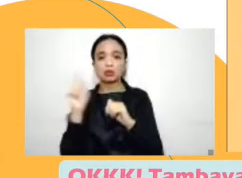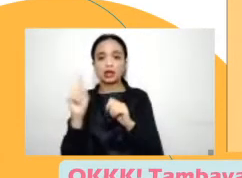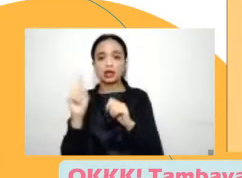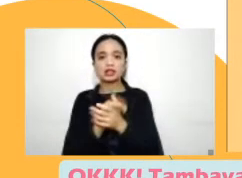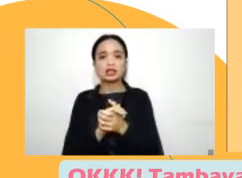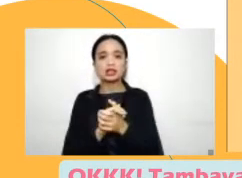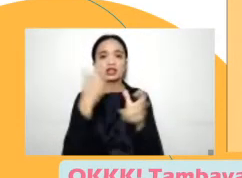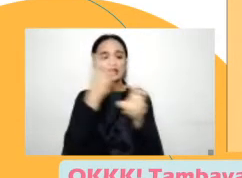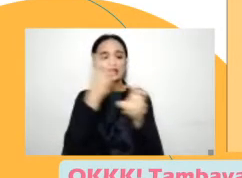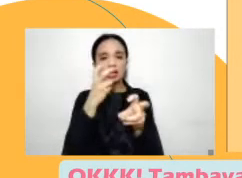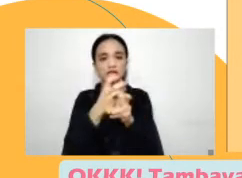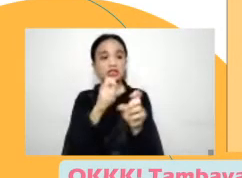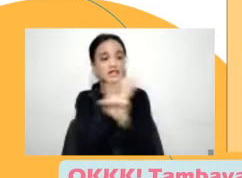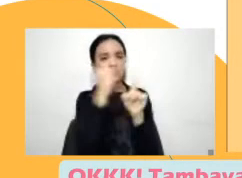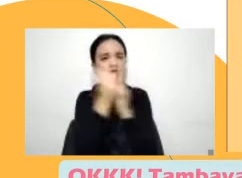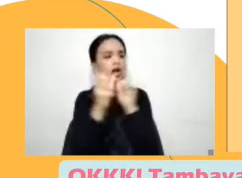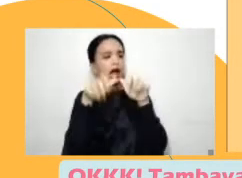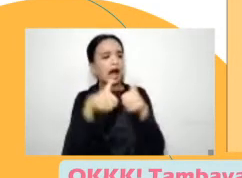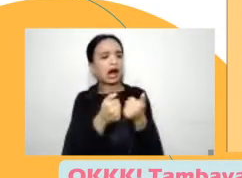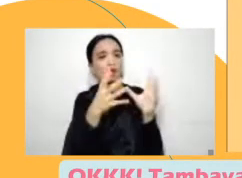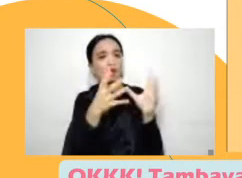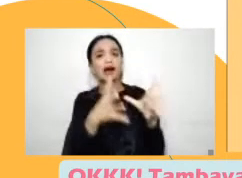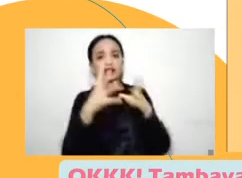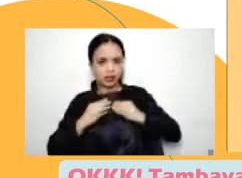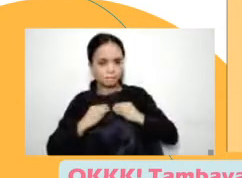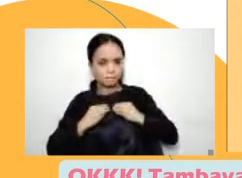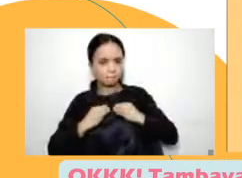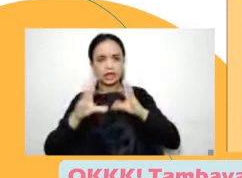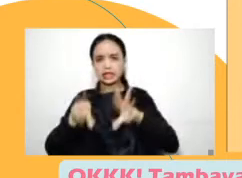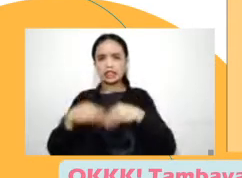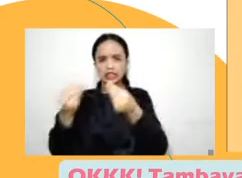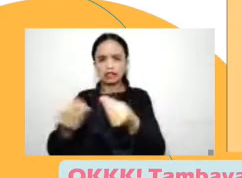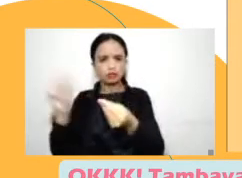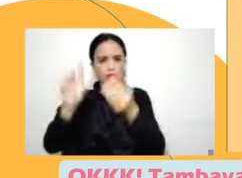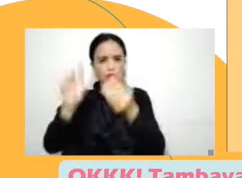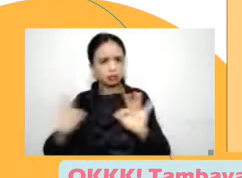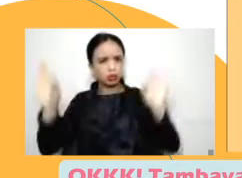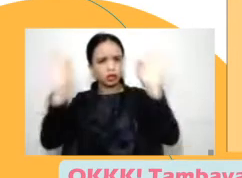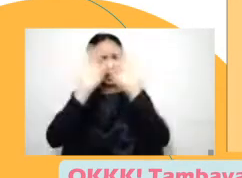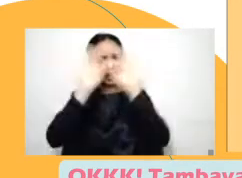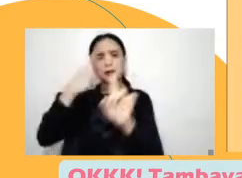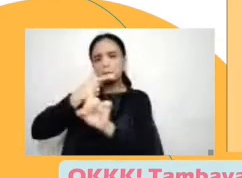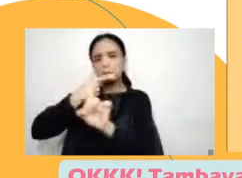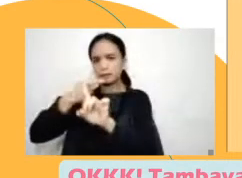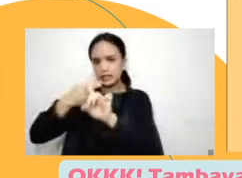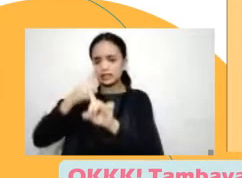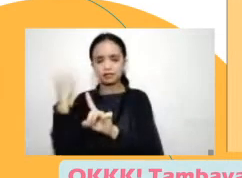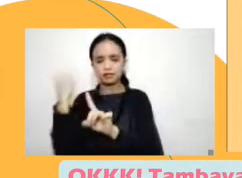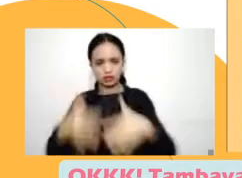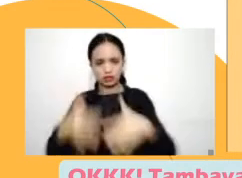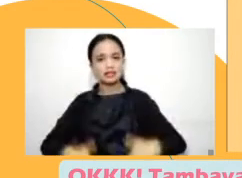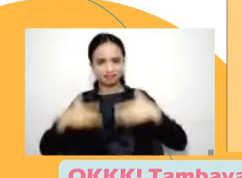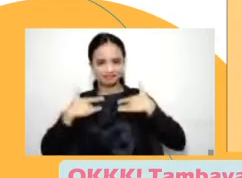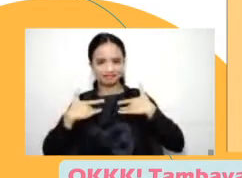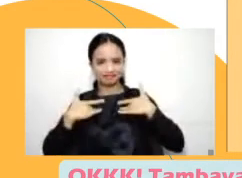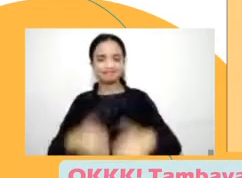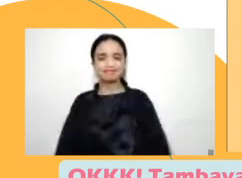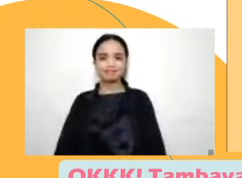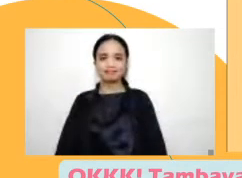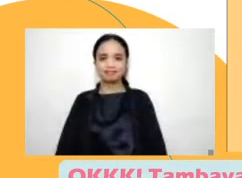mahihirap na sitwasyon, at pagbibigay halaga sa positibong aspeto ng buhay.